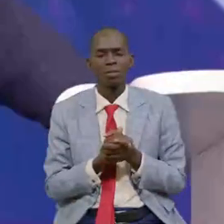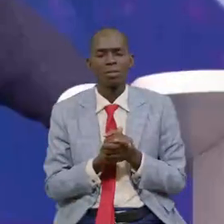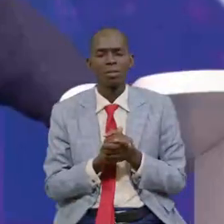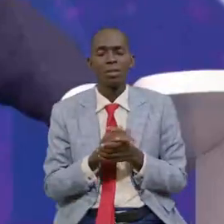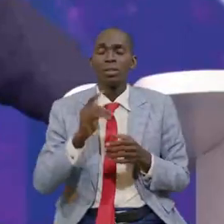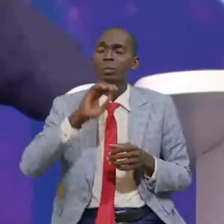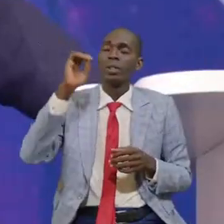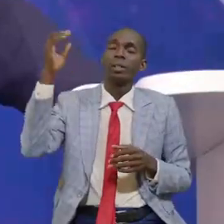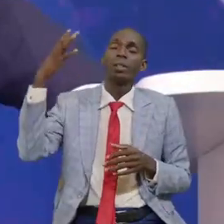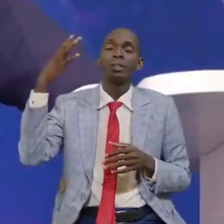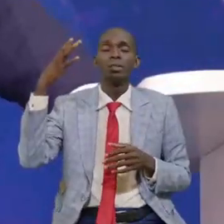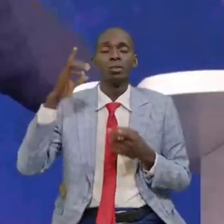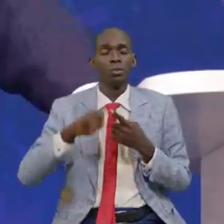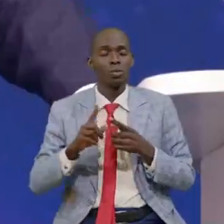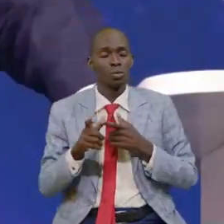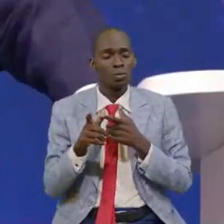La grâce pour courir,